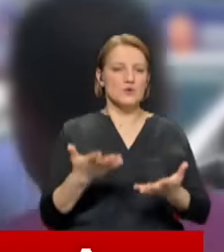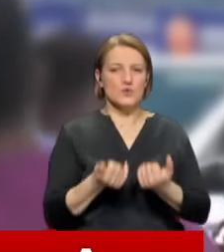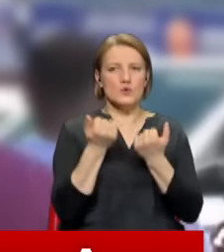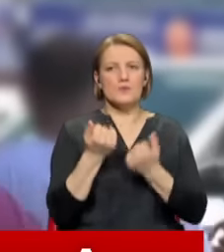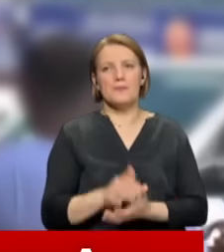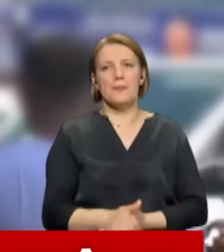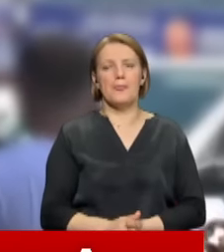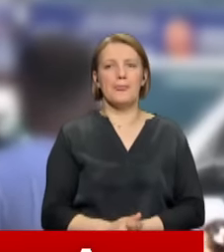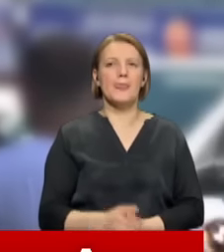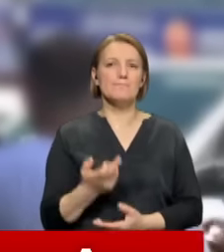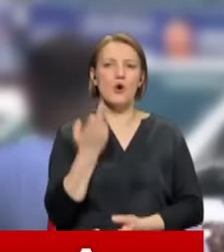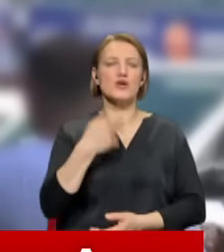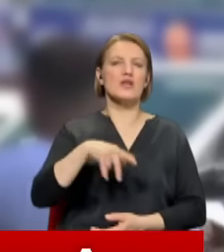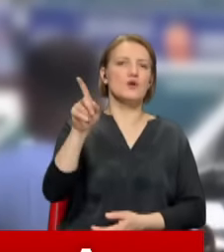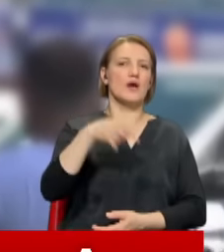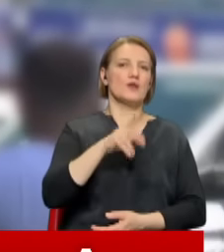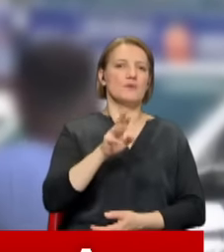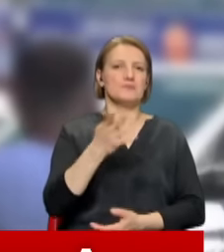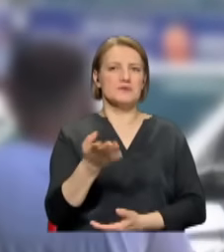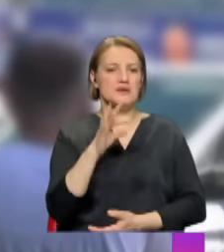araba. Boşa gidiyor geliyor yani.